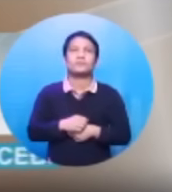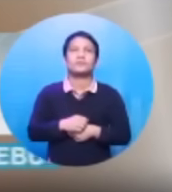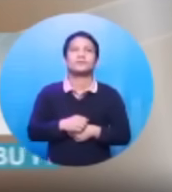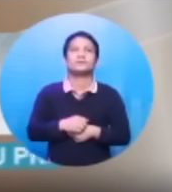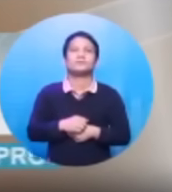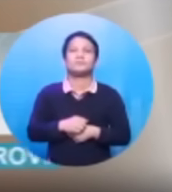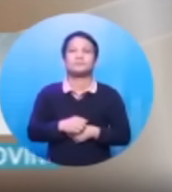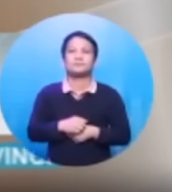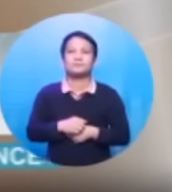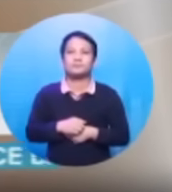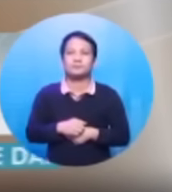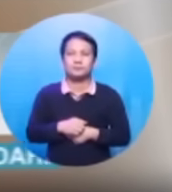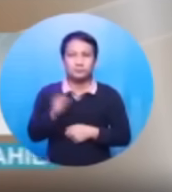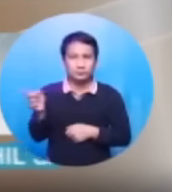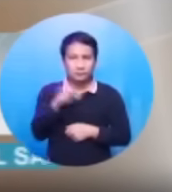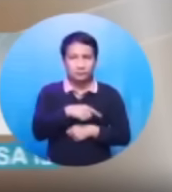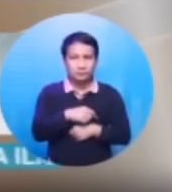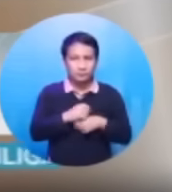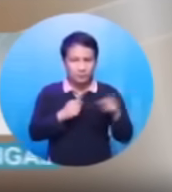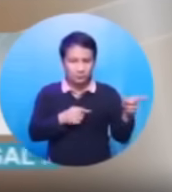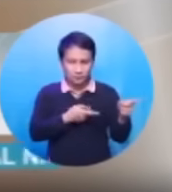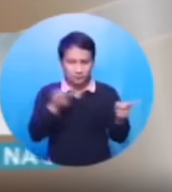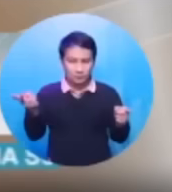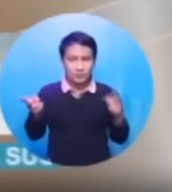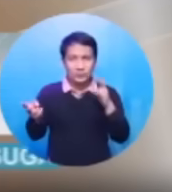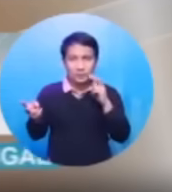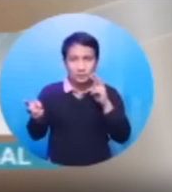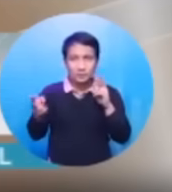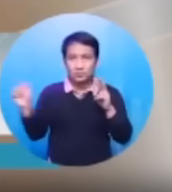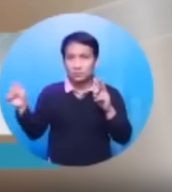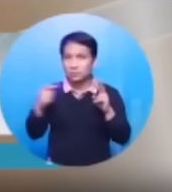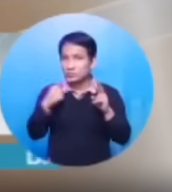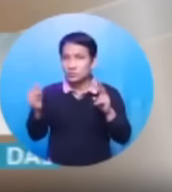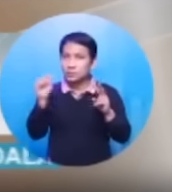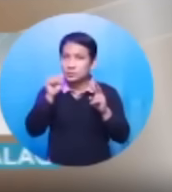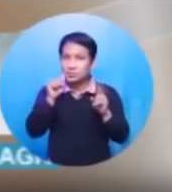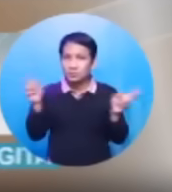kausapin mo Angelica si Veronica or Veronica, kausapin mo si Angelica. Go ahead po.